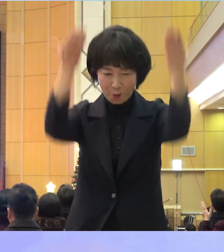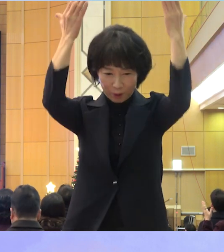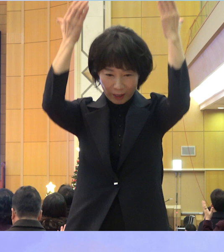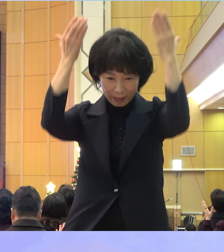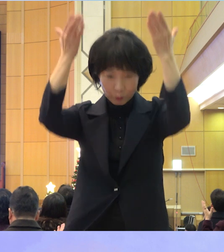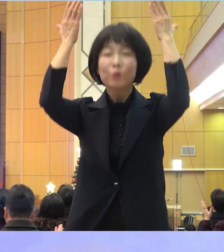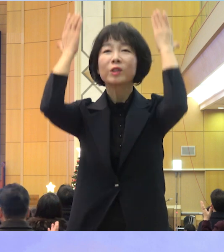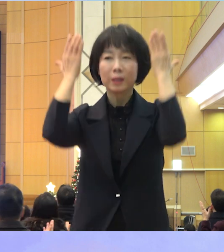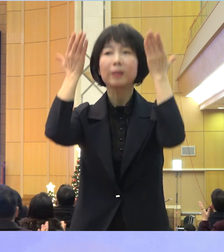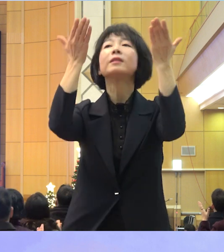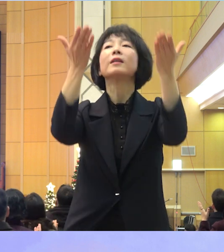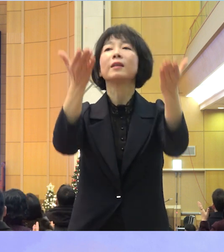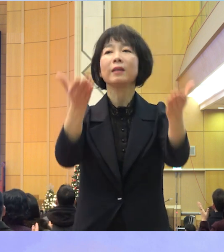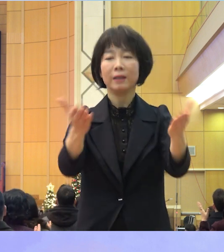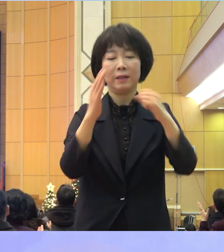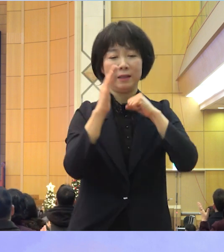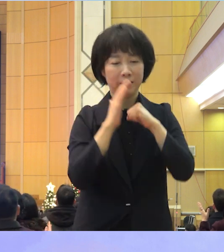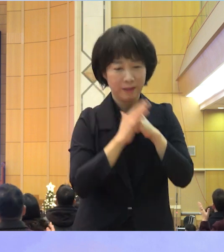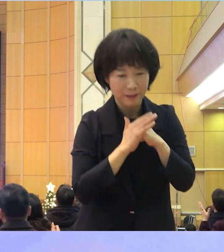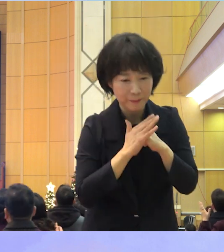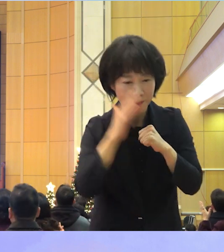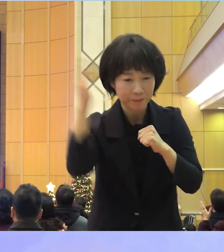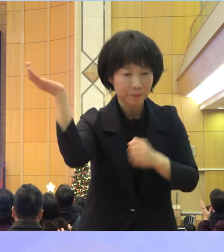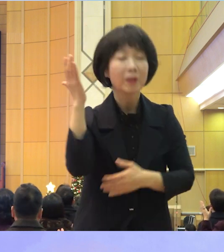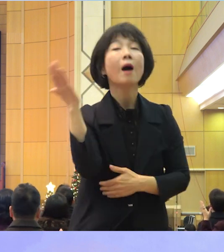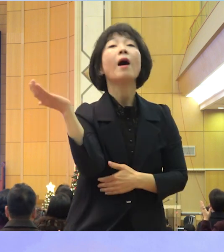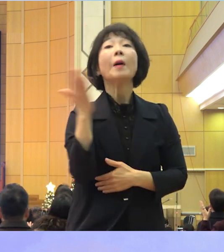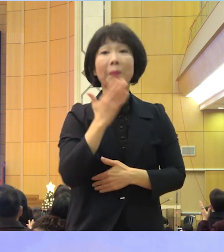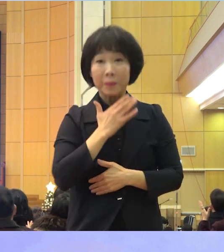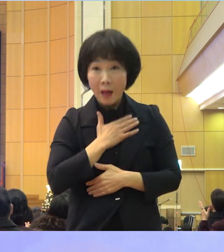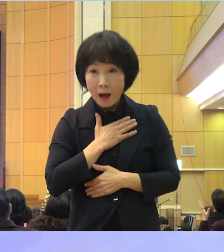하나님 축복해 주시니